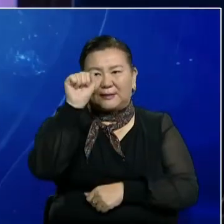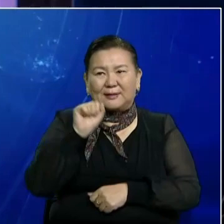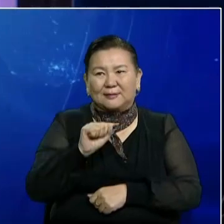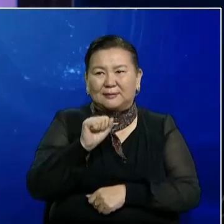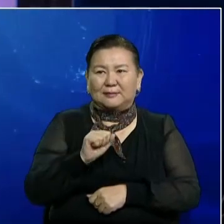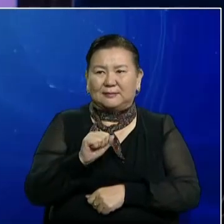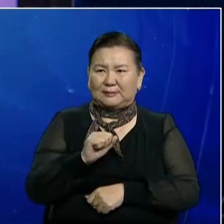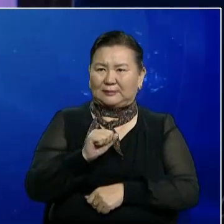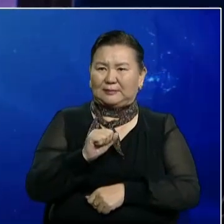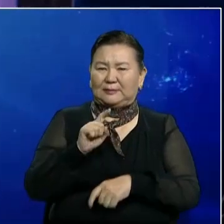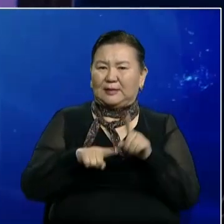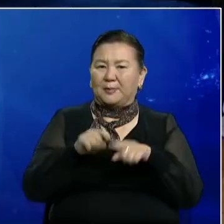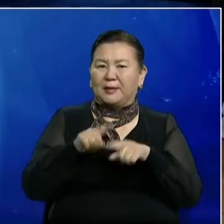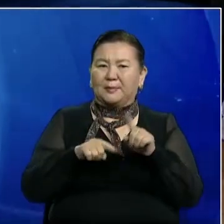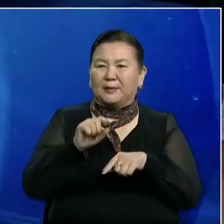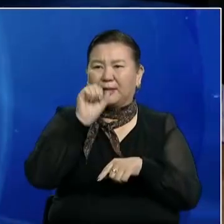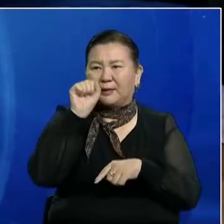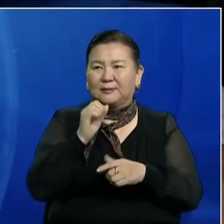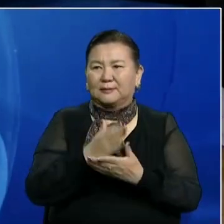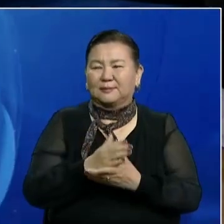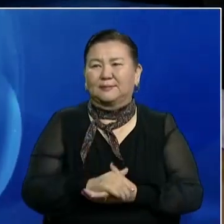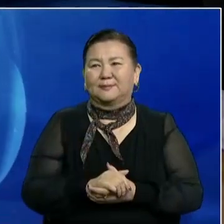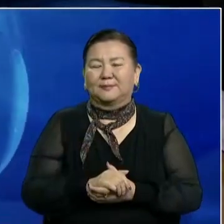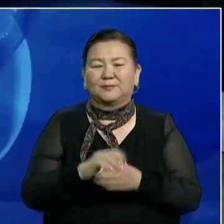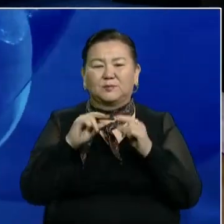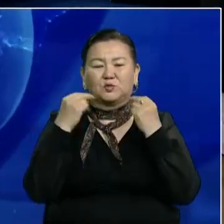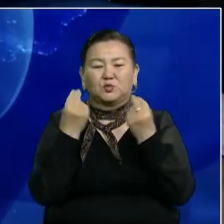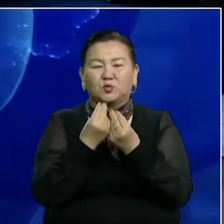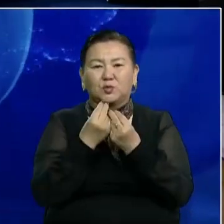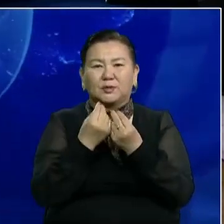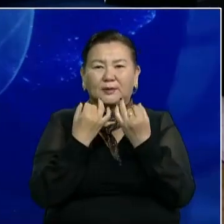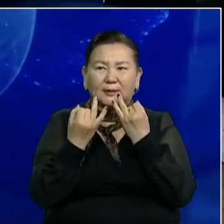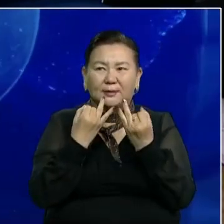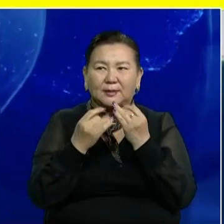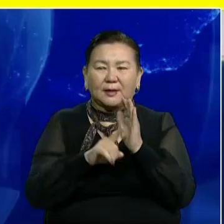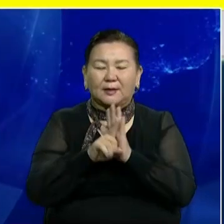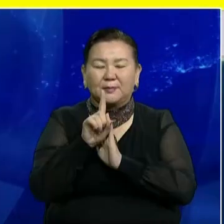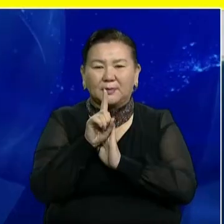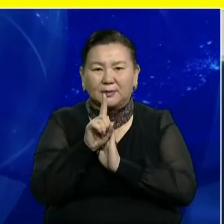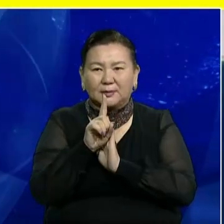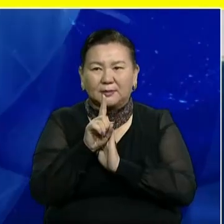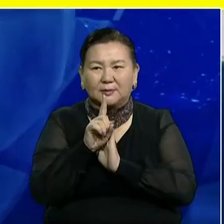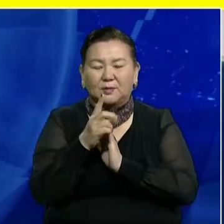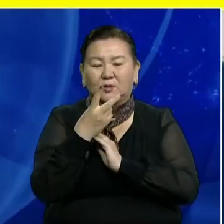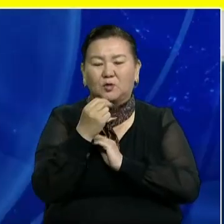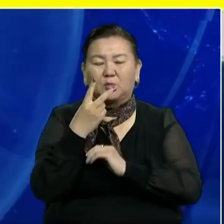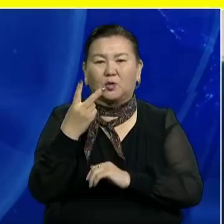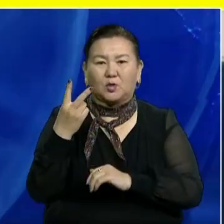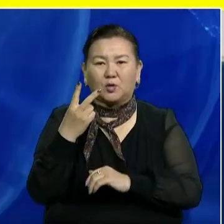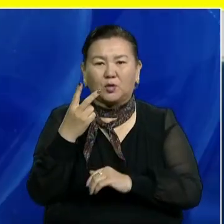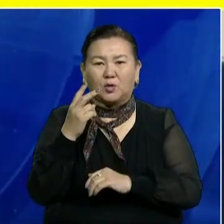Ямар асуудал байна? Чадвалж байна. Тэгээд ингээд яг үүний үндсэн дээр болохоор хамгийн анх 2022 оны